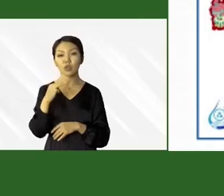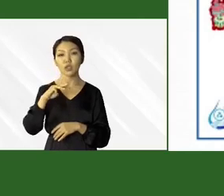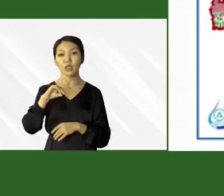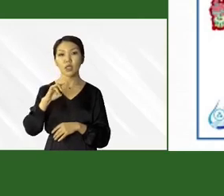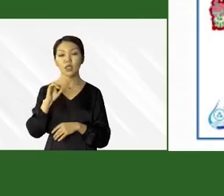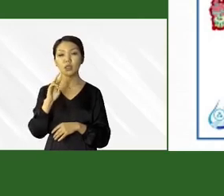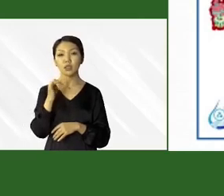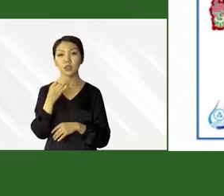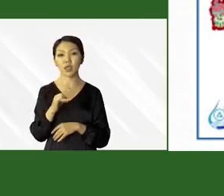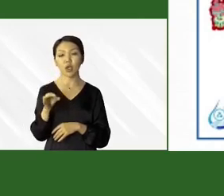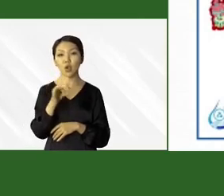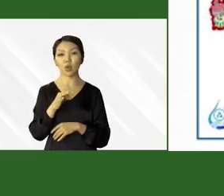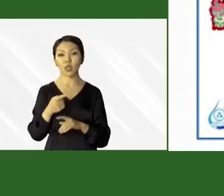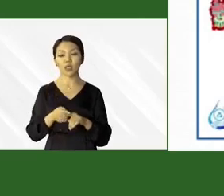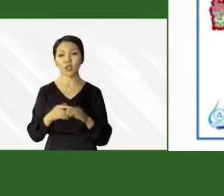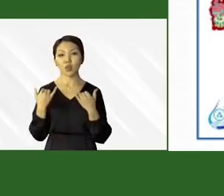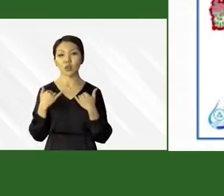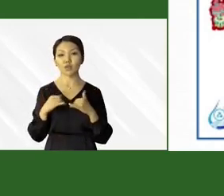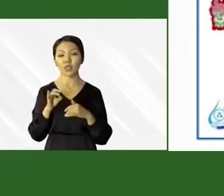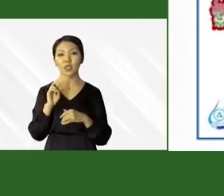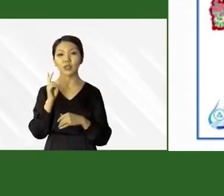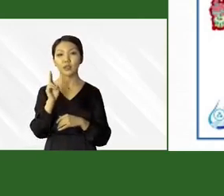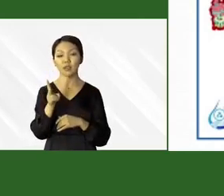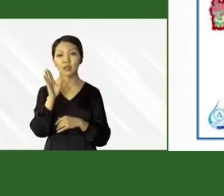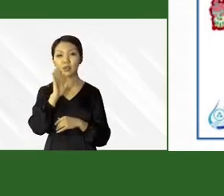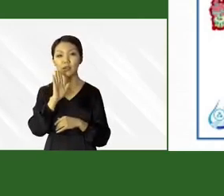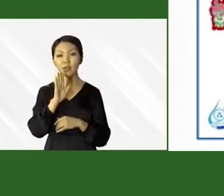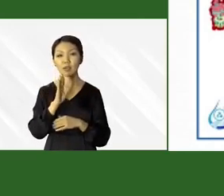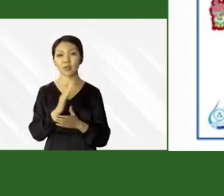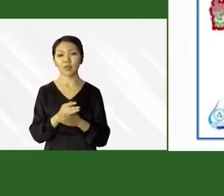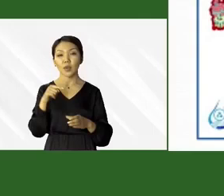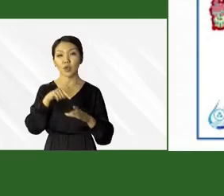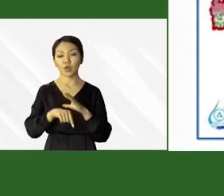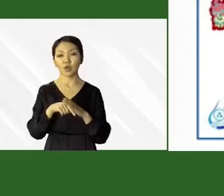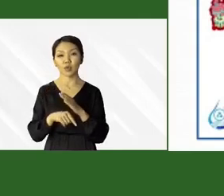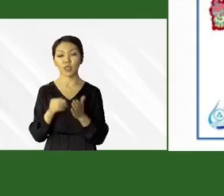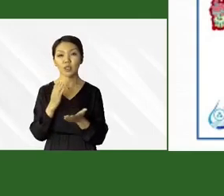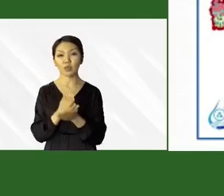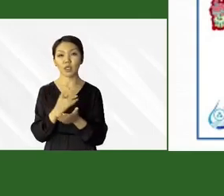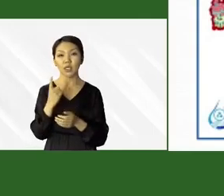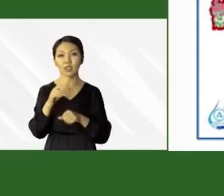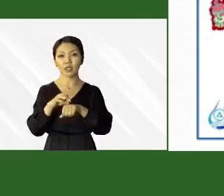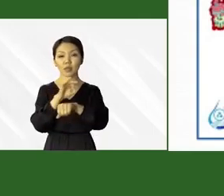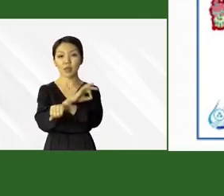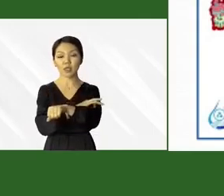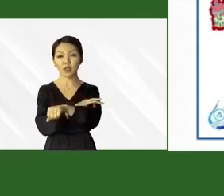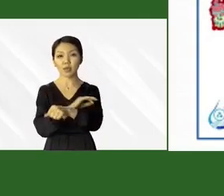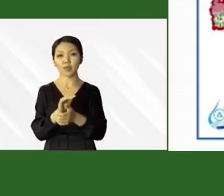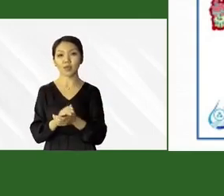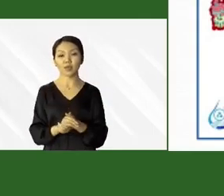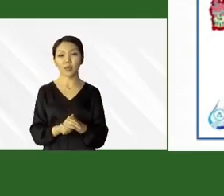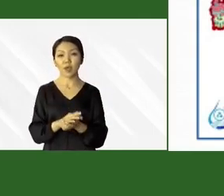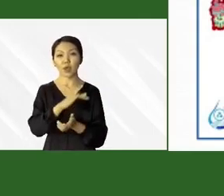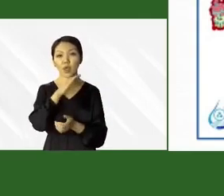удивительный родник окружен высокими горами. Его глубина составляет 1 метр. Паломники